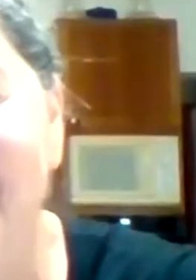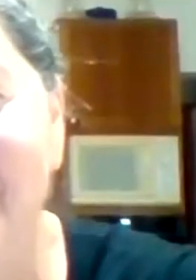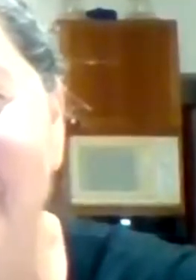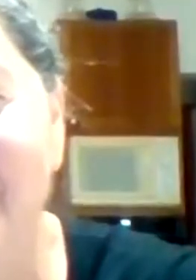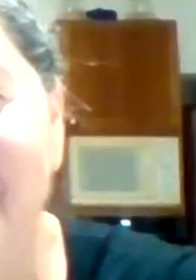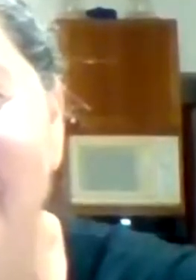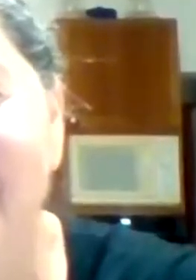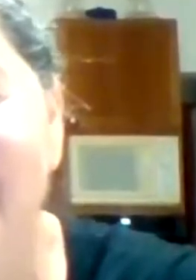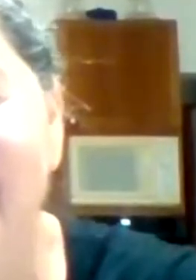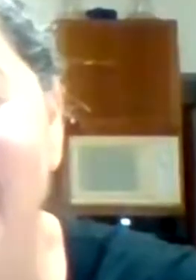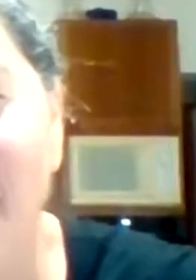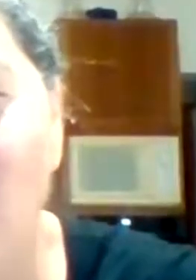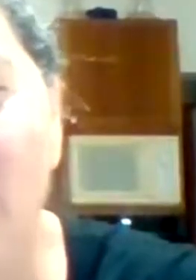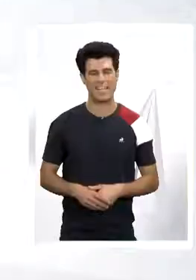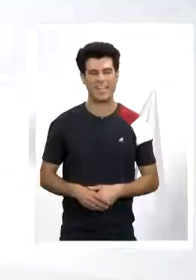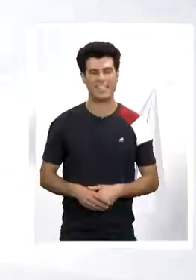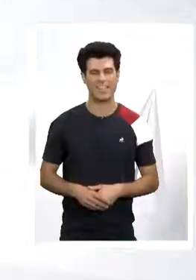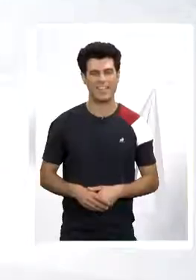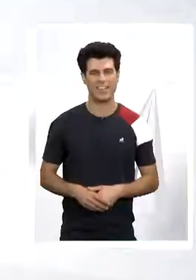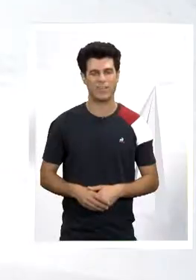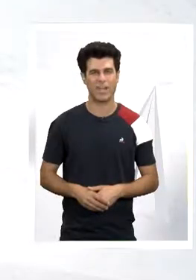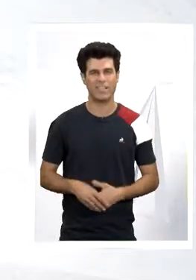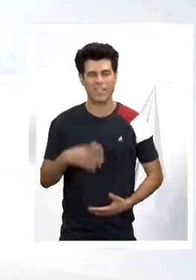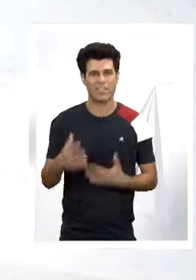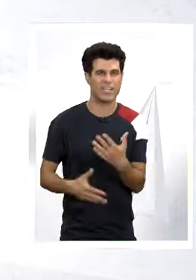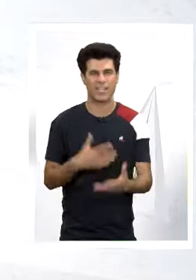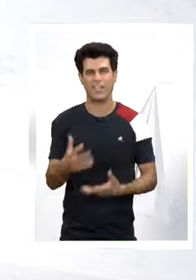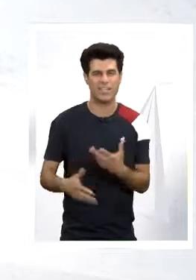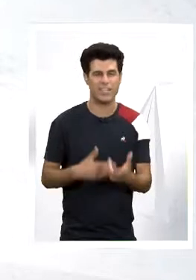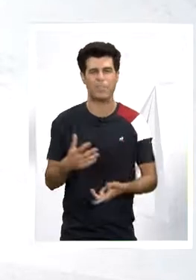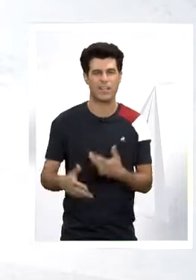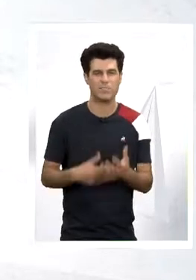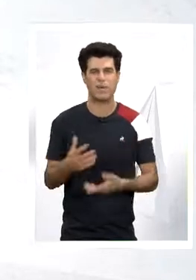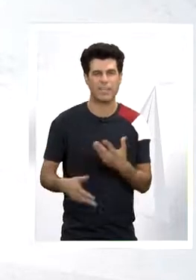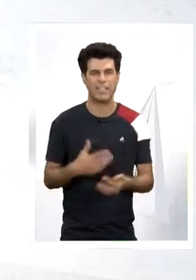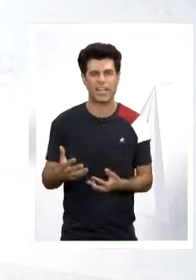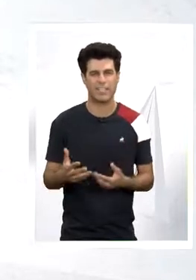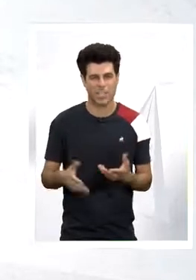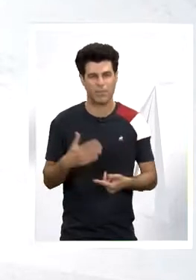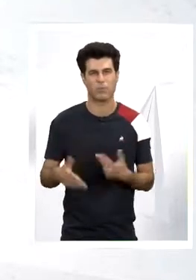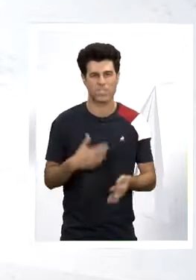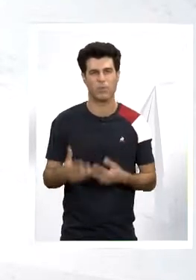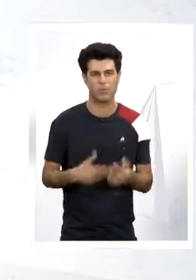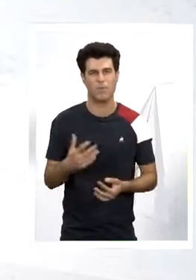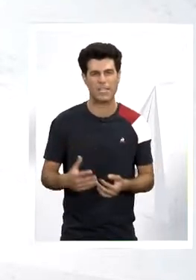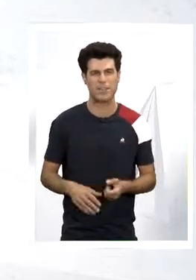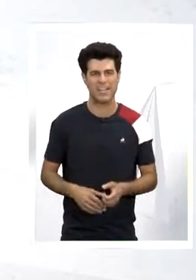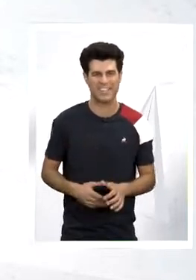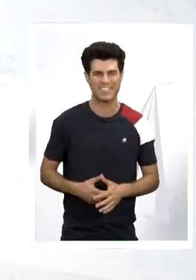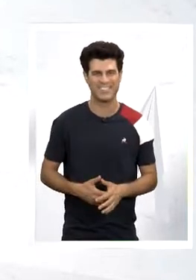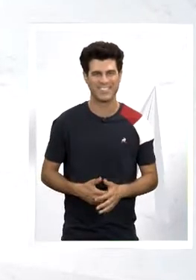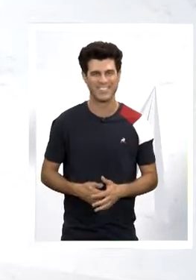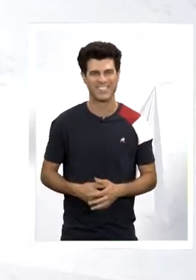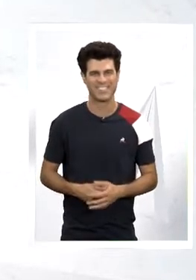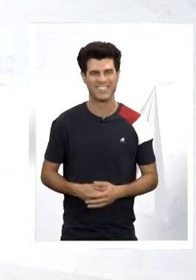ומשחקים משחקים, לומדים. וואו, לאה, תגידי, אבל מה יקרה כשיגמר הזמן בגינה? יש לכם עוד משימות בבית